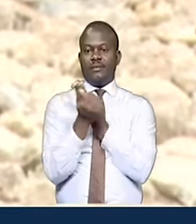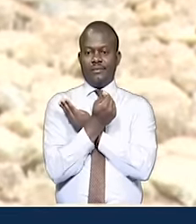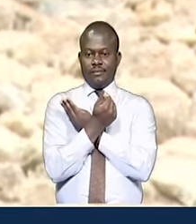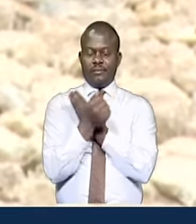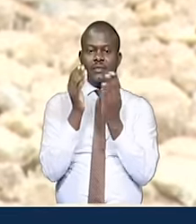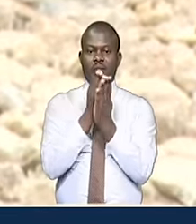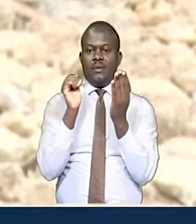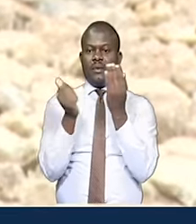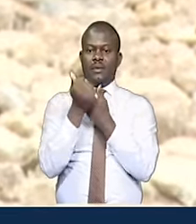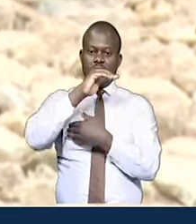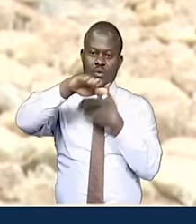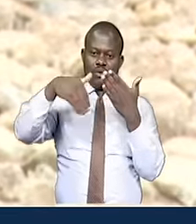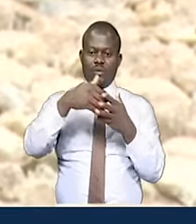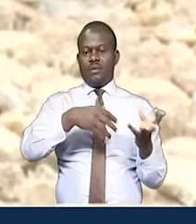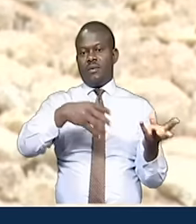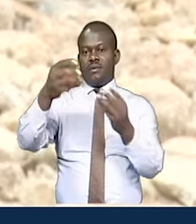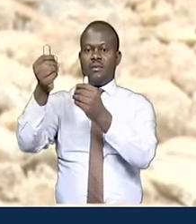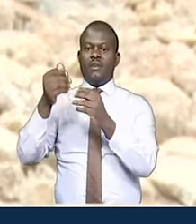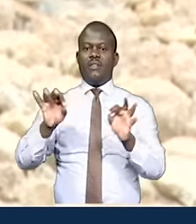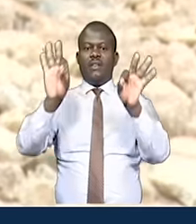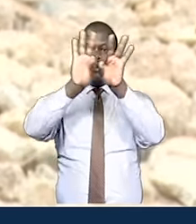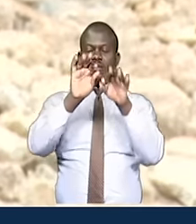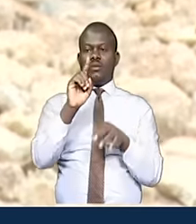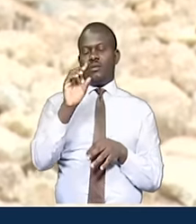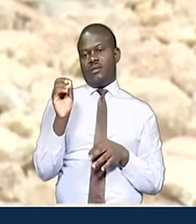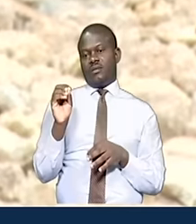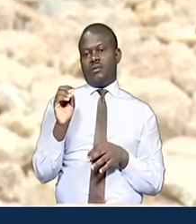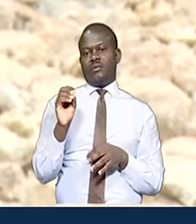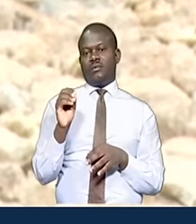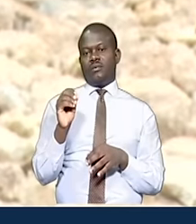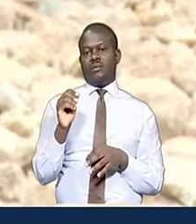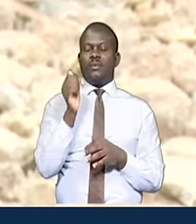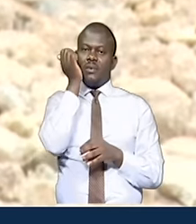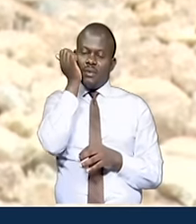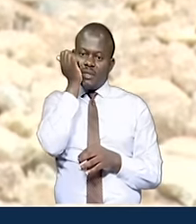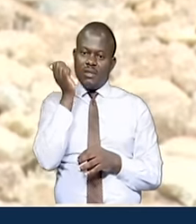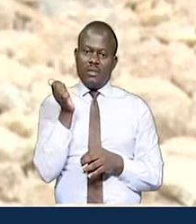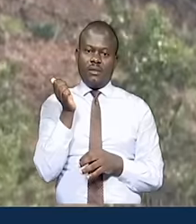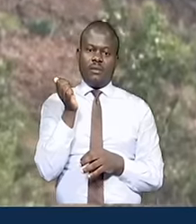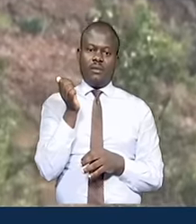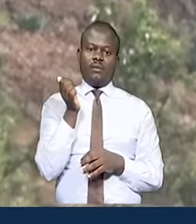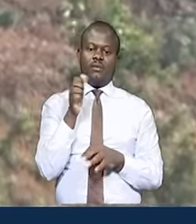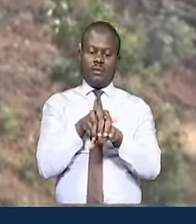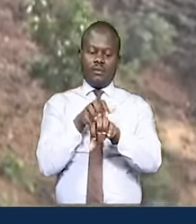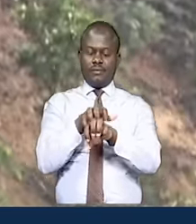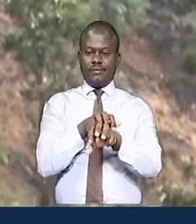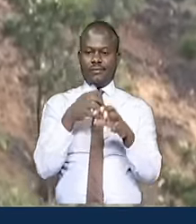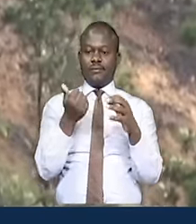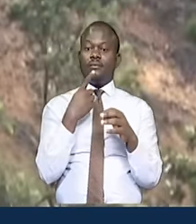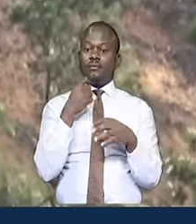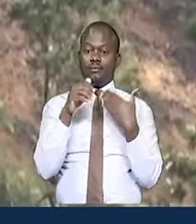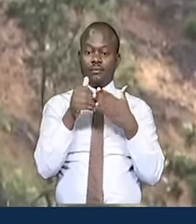n'imyumbati yose yaragiye yari ifite nk'igiciro k'100,000 gutyo kujyana hejuru n'ibishyimbo n'amateke kuri uyu wa